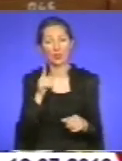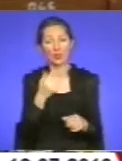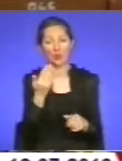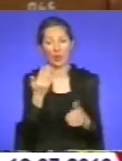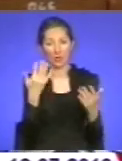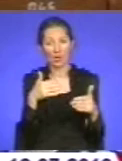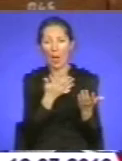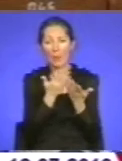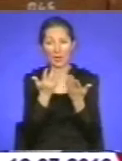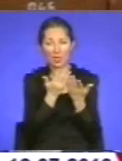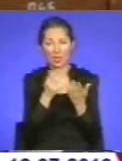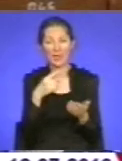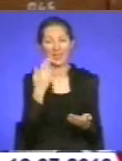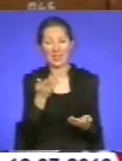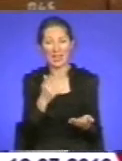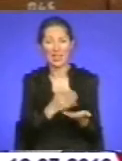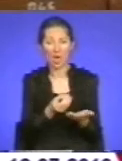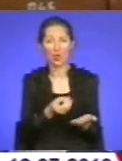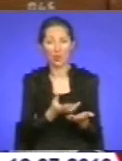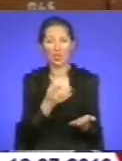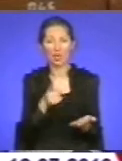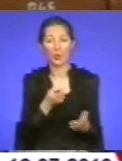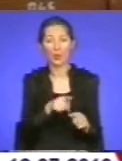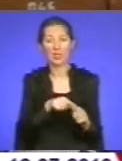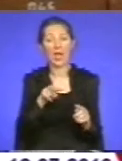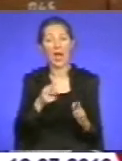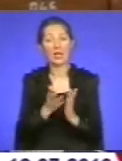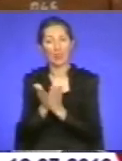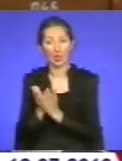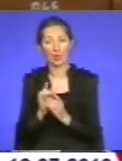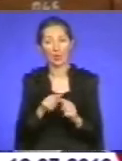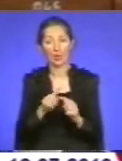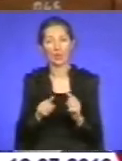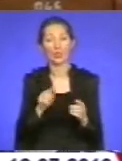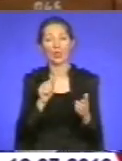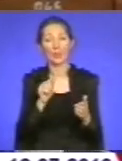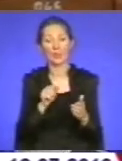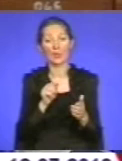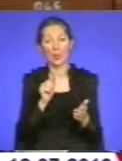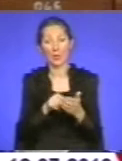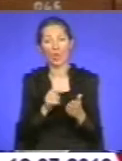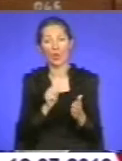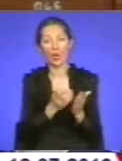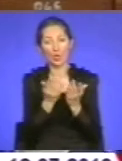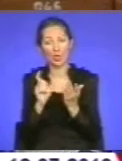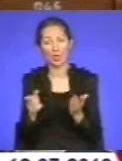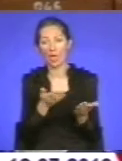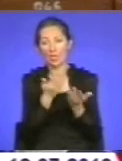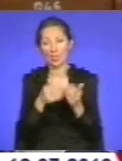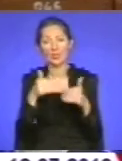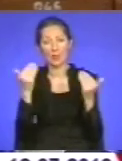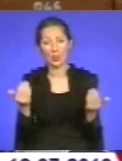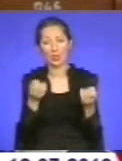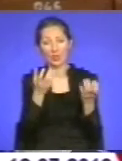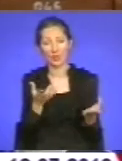вже перечитана і на неї є оцінка. Тому ця література скоріше попадає до читачів, вона читається більше і вона,